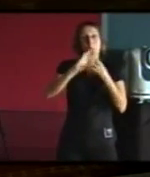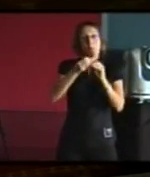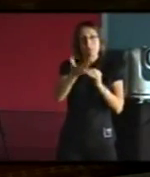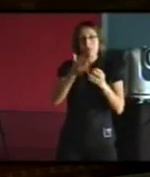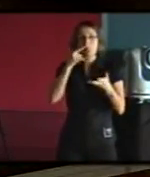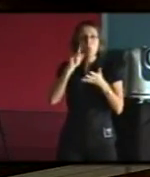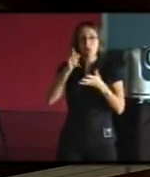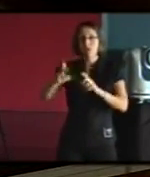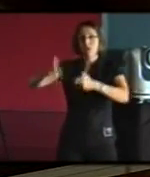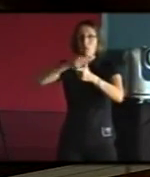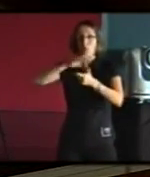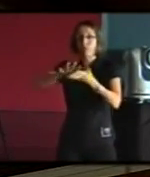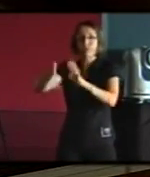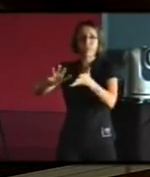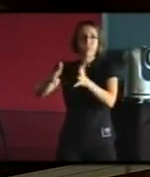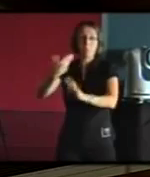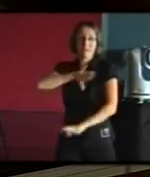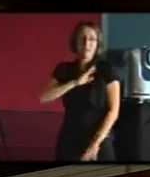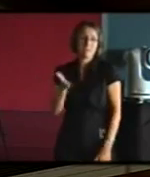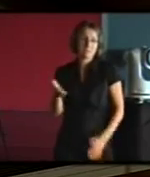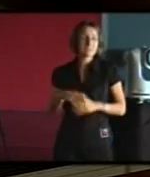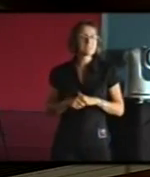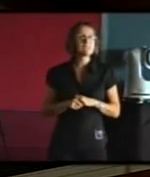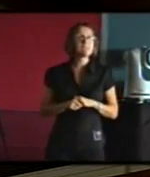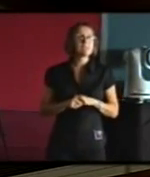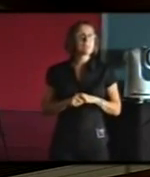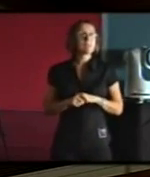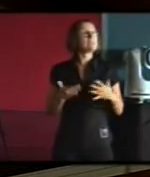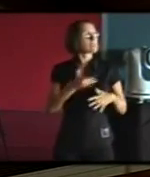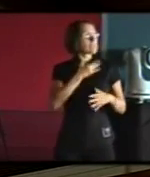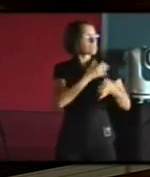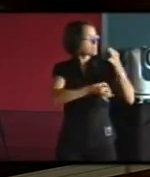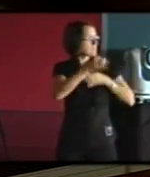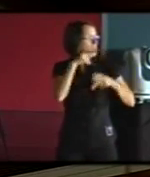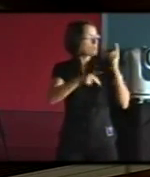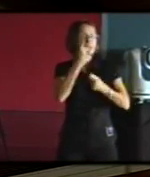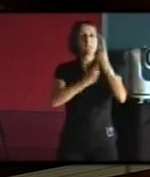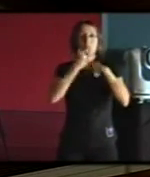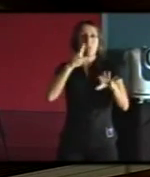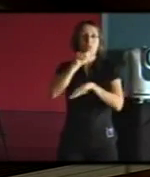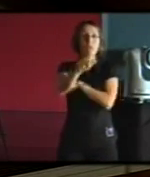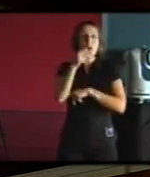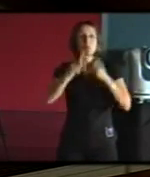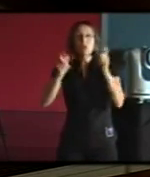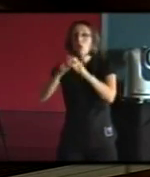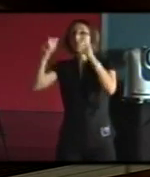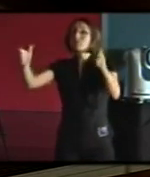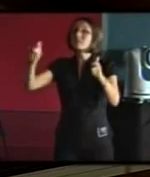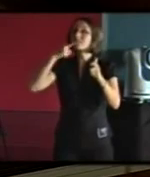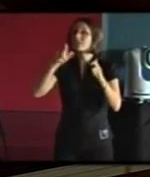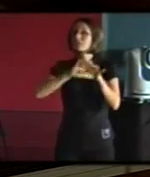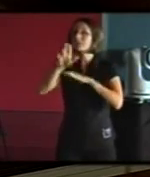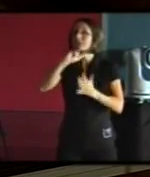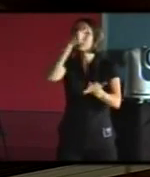quoi. Alors, ce que vous dites est tout à fait intéressant. Il y aura peut-être des réactions dans la salle. Il y a sûrement des promoteurs bordelais dans la salle.